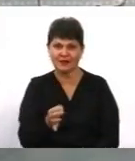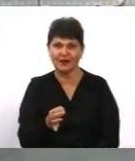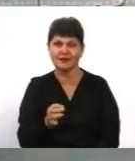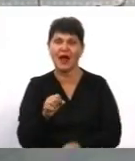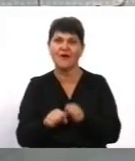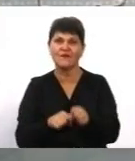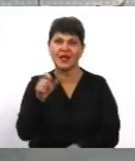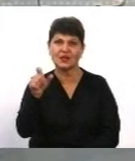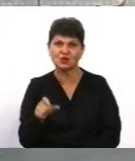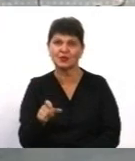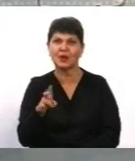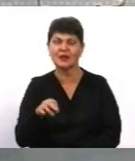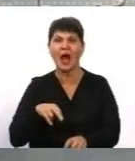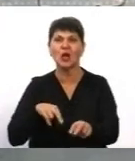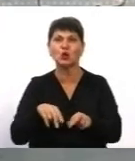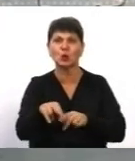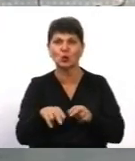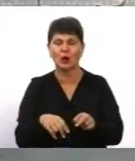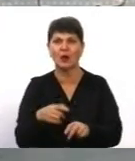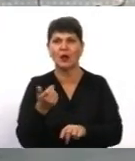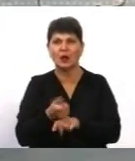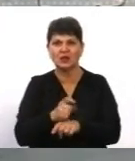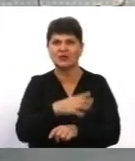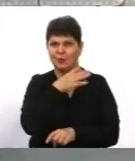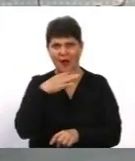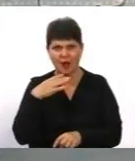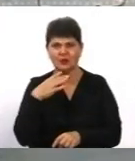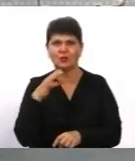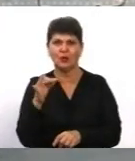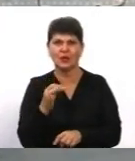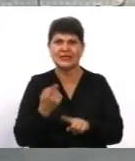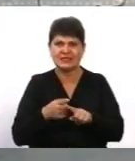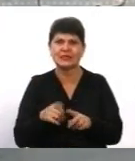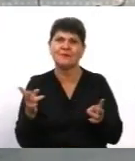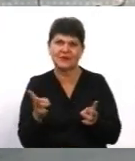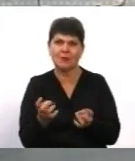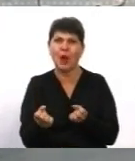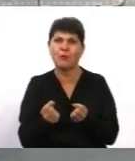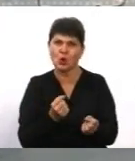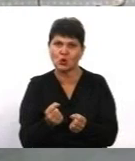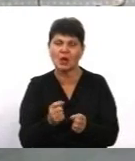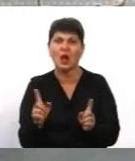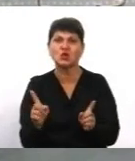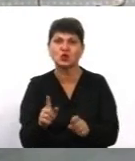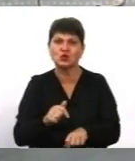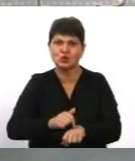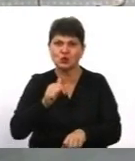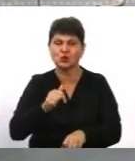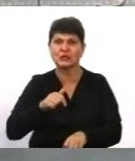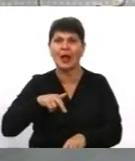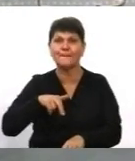велосипедистів на тротуарах теж безліч, і з цим теж треба боротися. І що стосується пішоходів